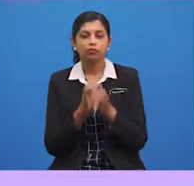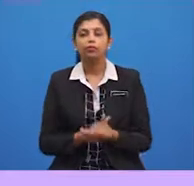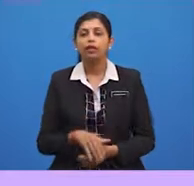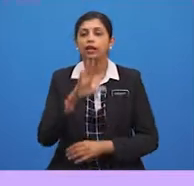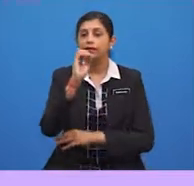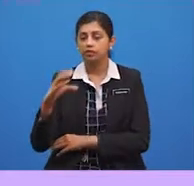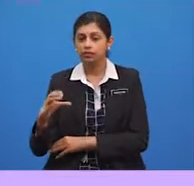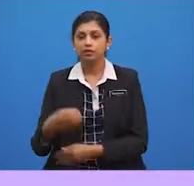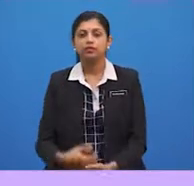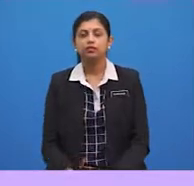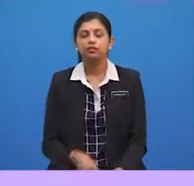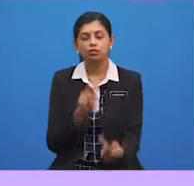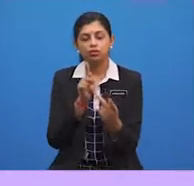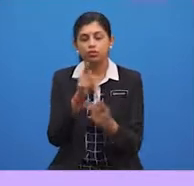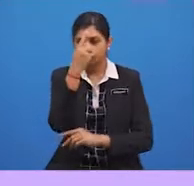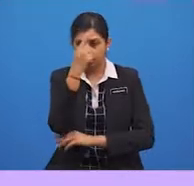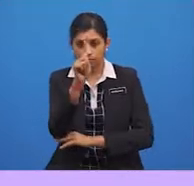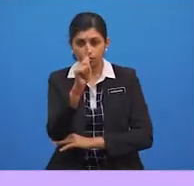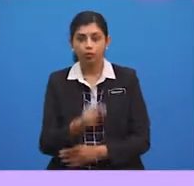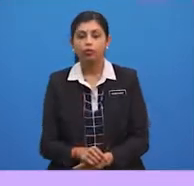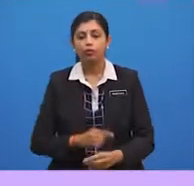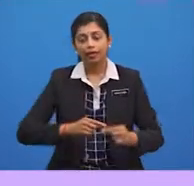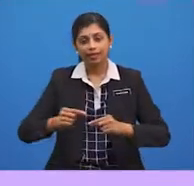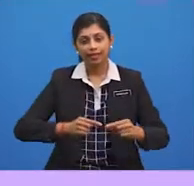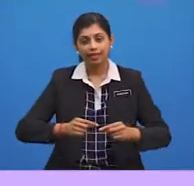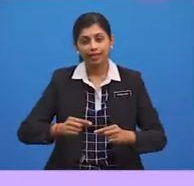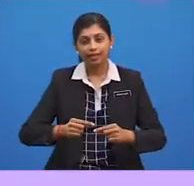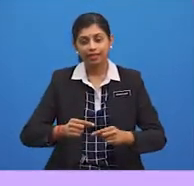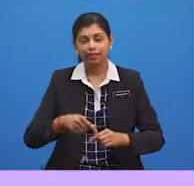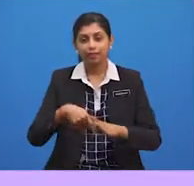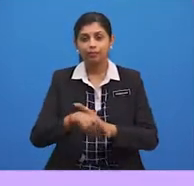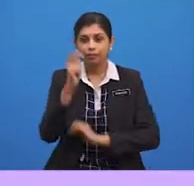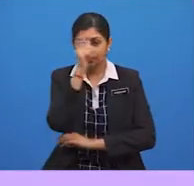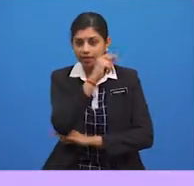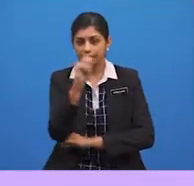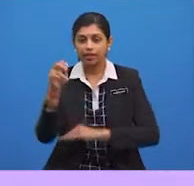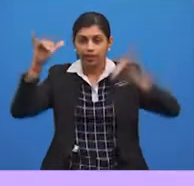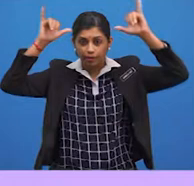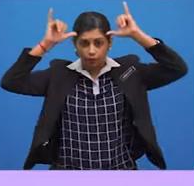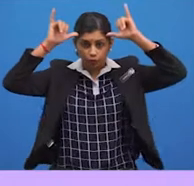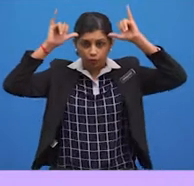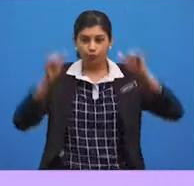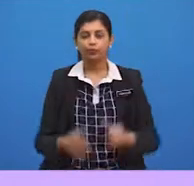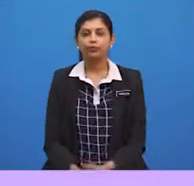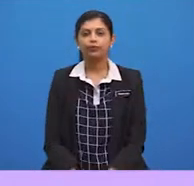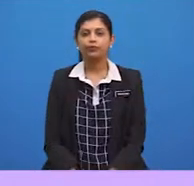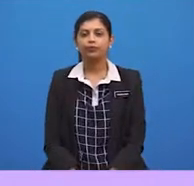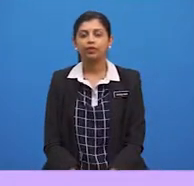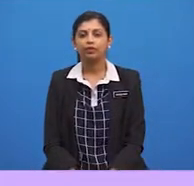darjah Celsius sesuai untuk kegiatan penternakan lembu.